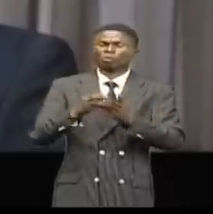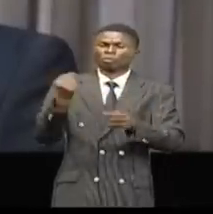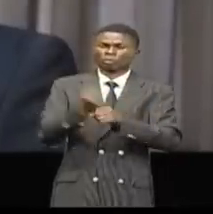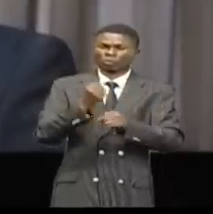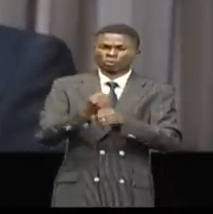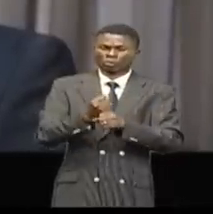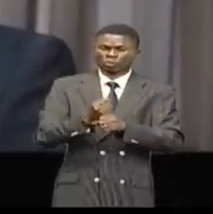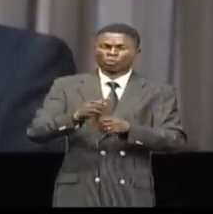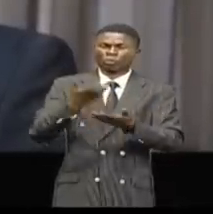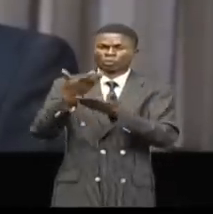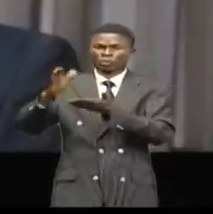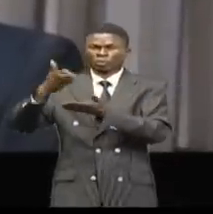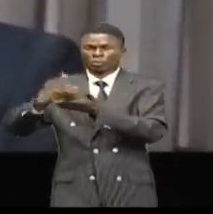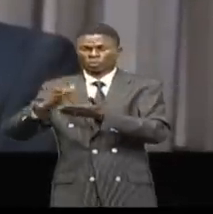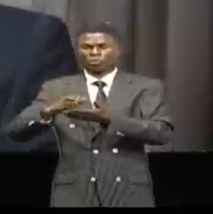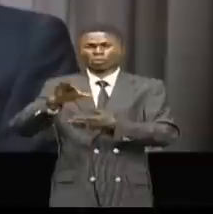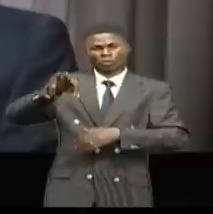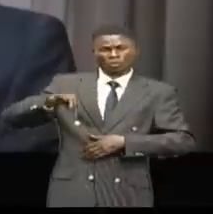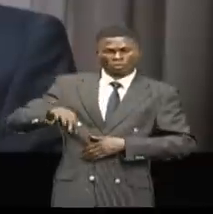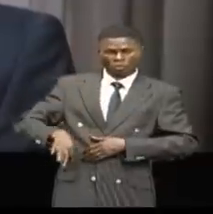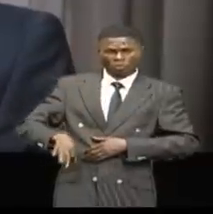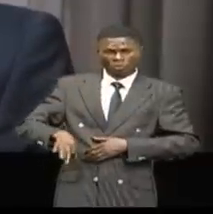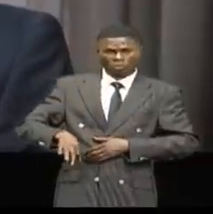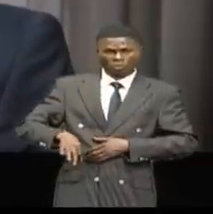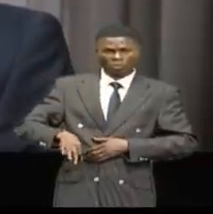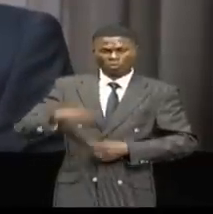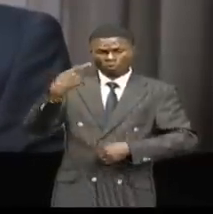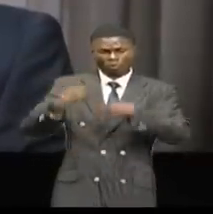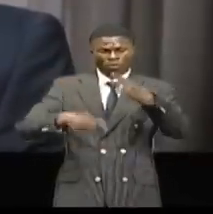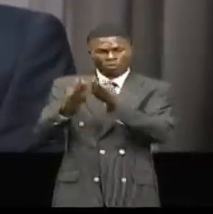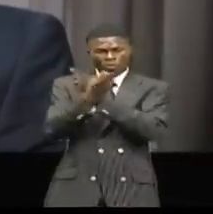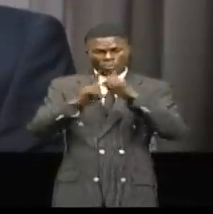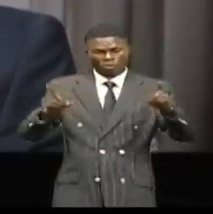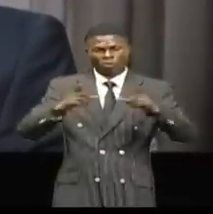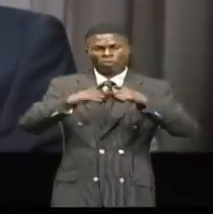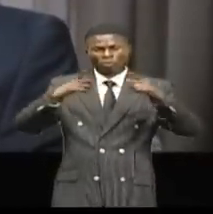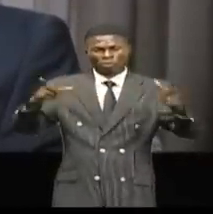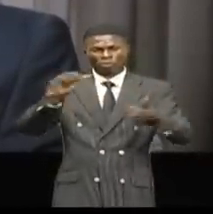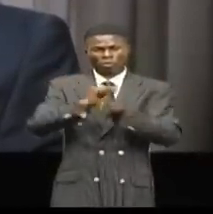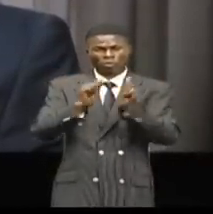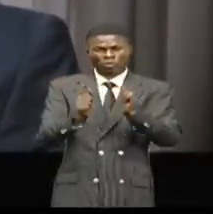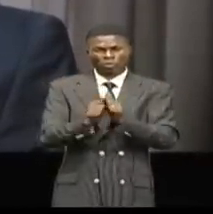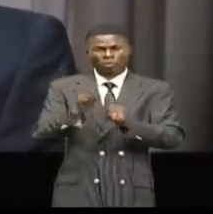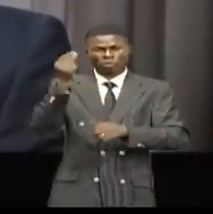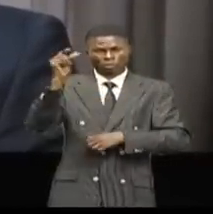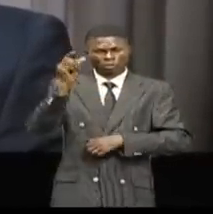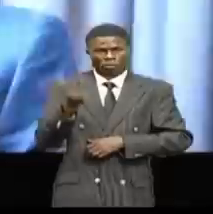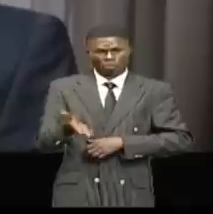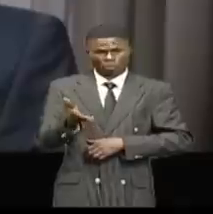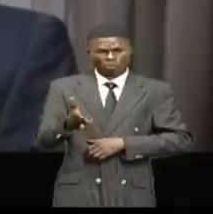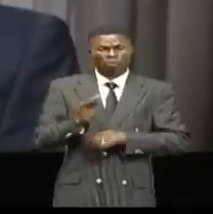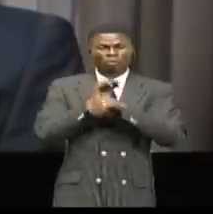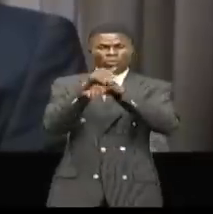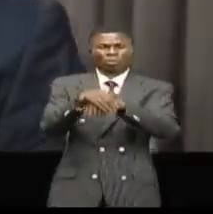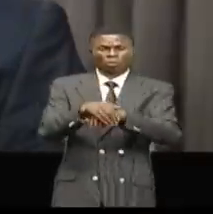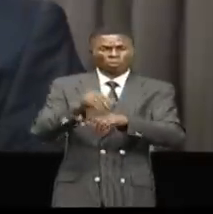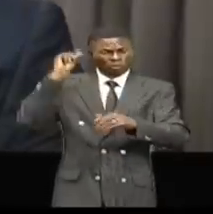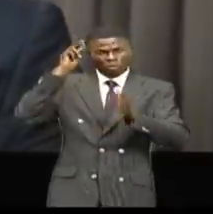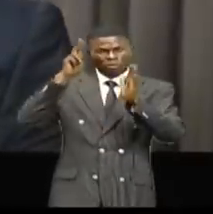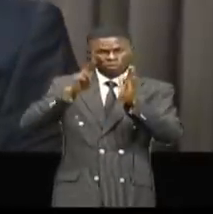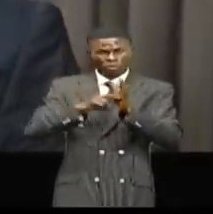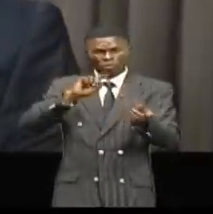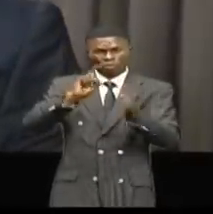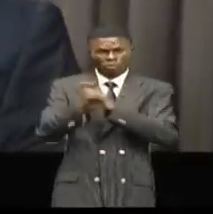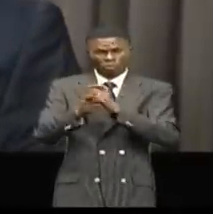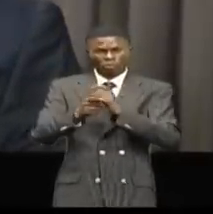la répartition des revenus, les débats libres et élargis sur des questions de ressources naturelles, l'engagement du gouvernement à améliorer